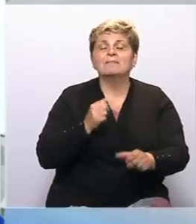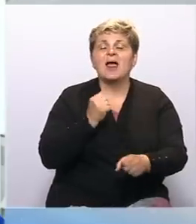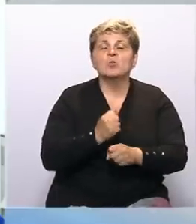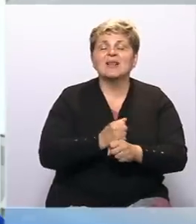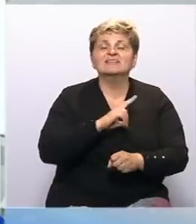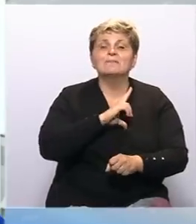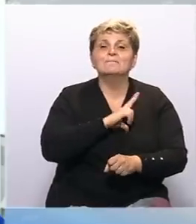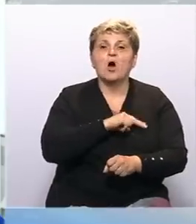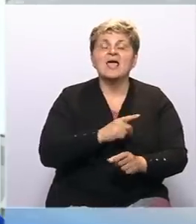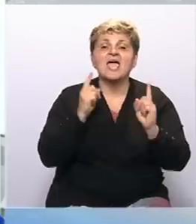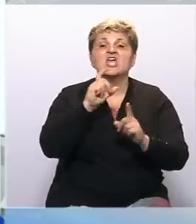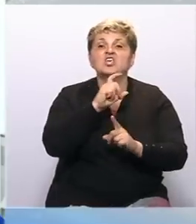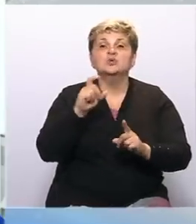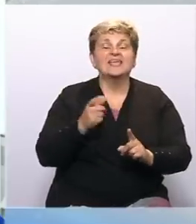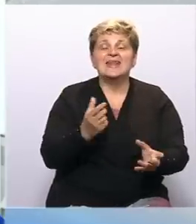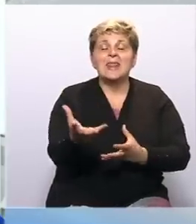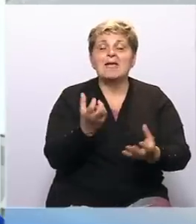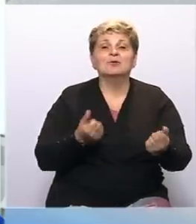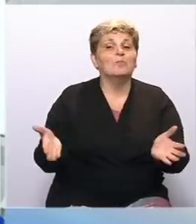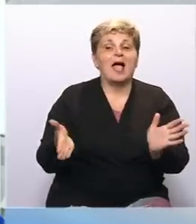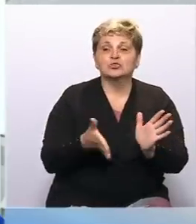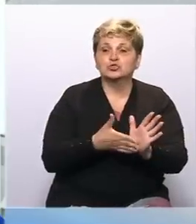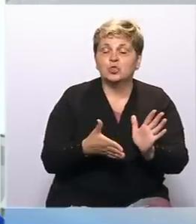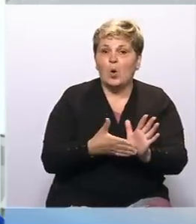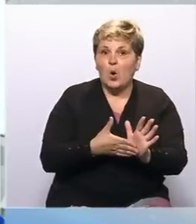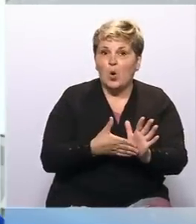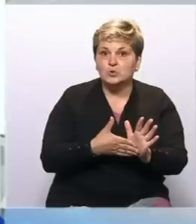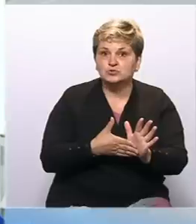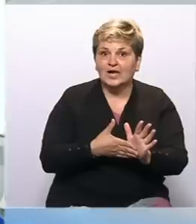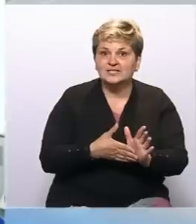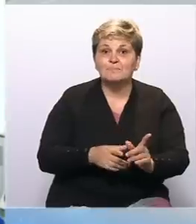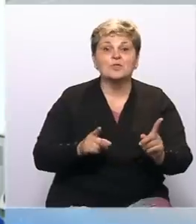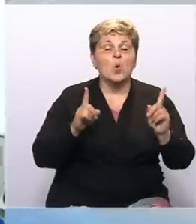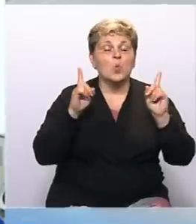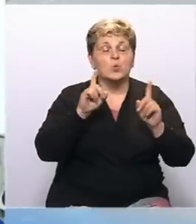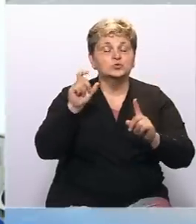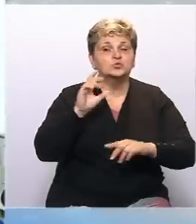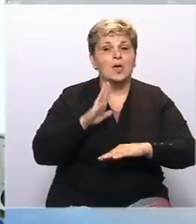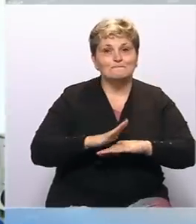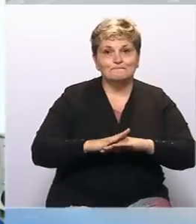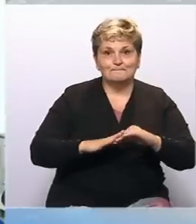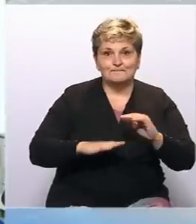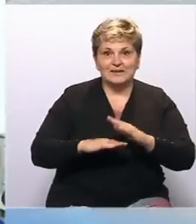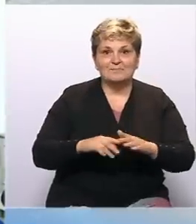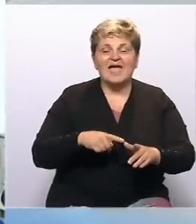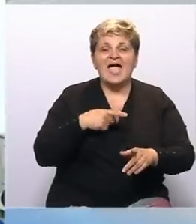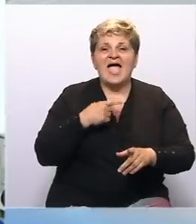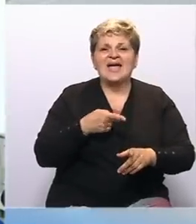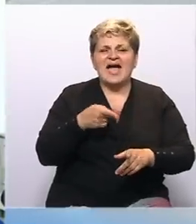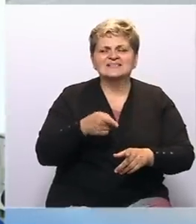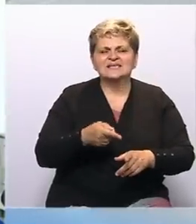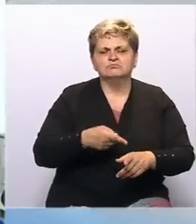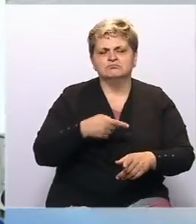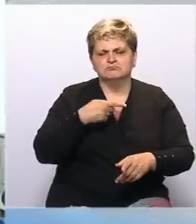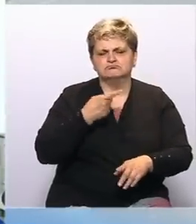policija. Sud ne prikuplja dokaze. U sudskoj praksi, kad se izriču ove zaštitne